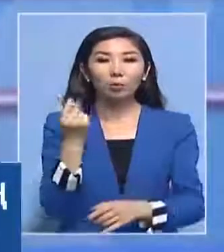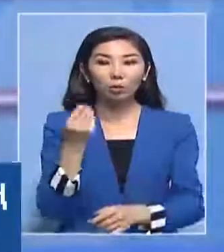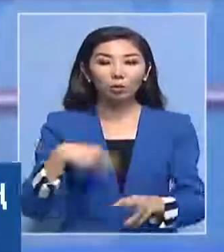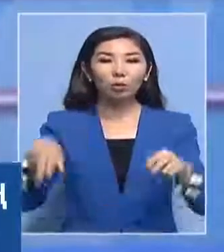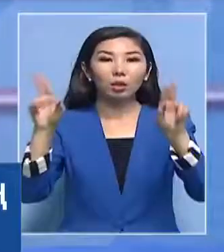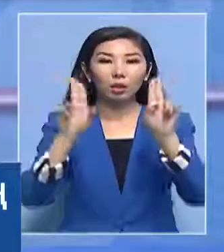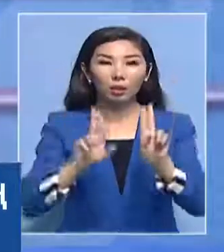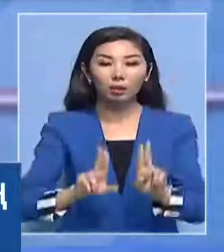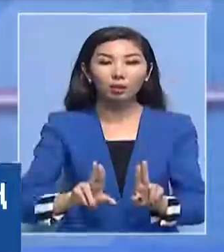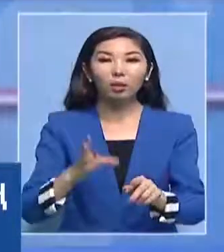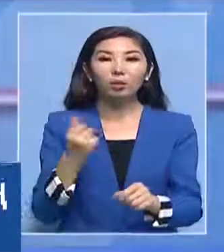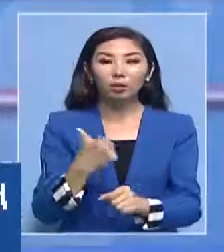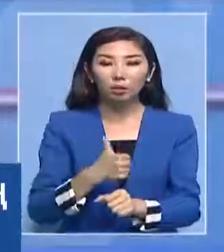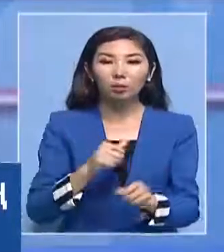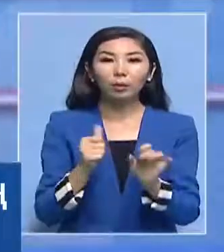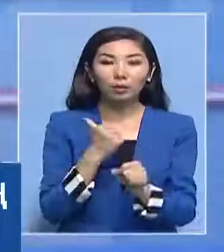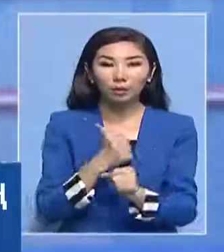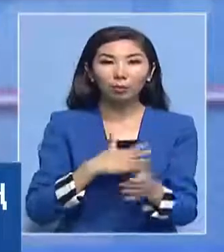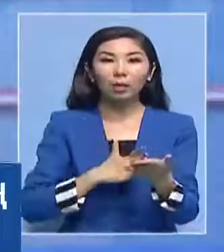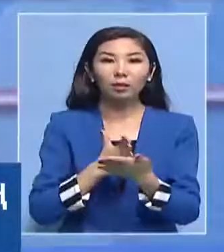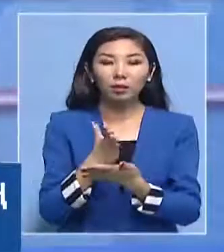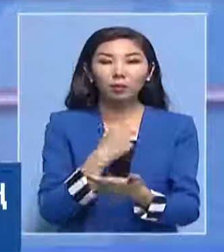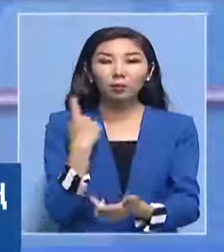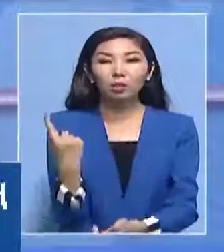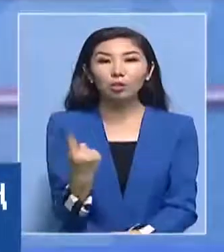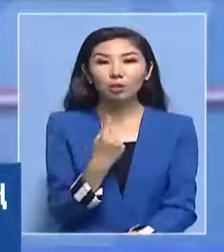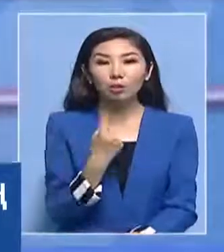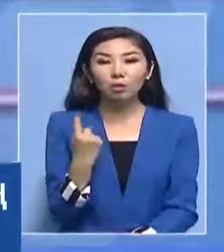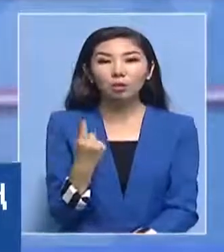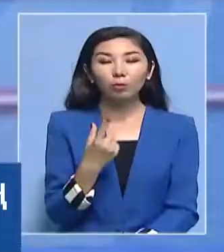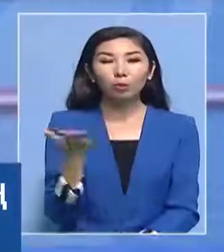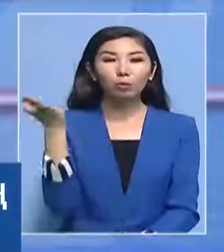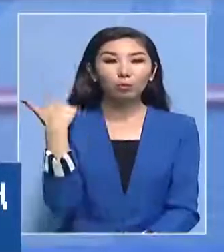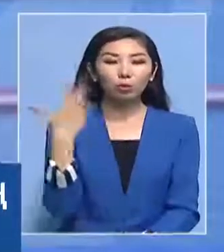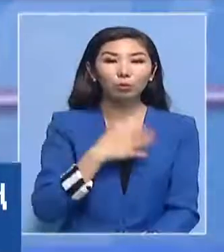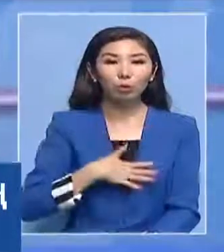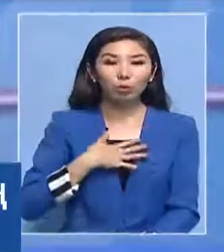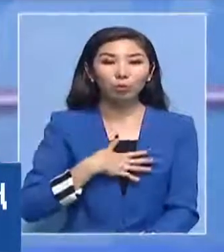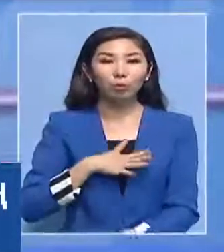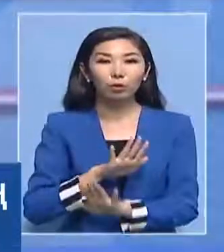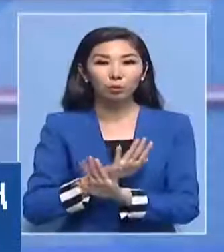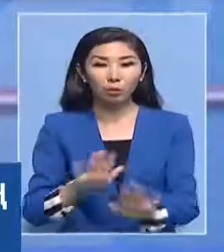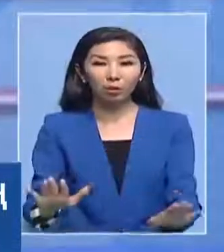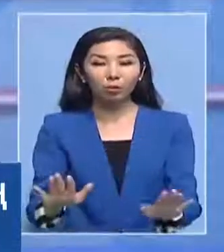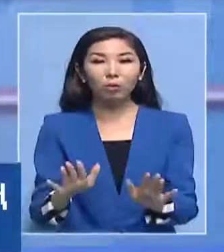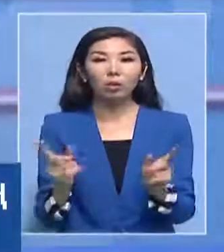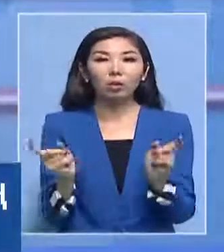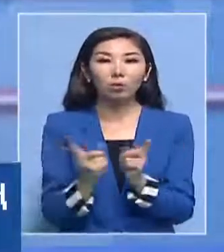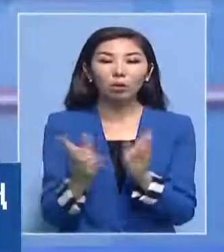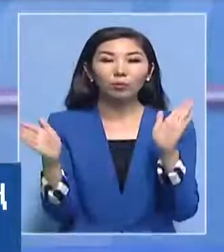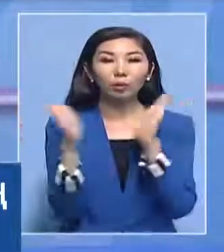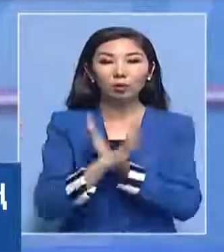бар, жаңа негізгі тұстарын осы. Жаңа бірінші жаңа мына оқиғаларды болдырмау.